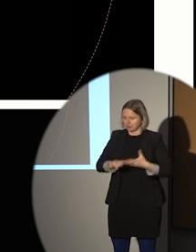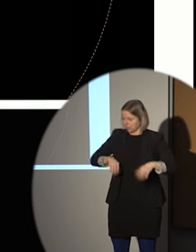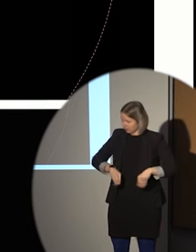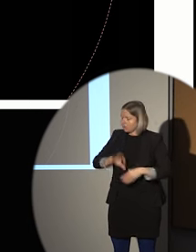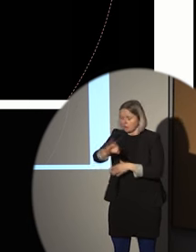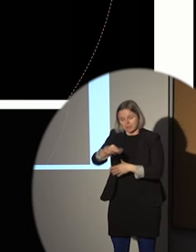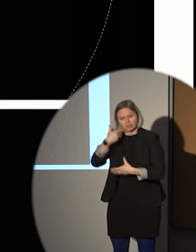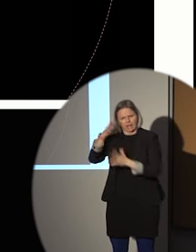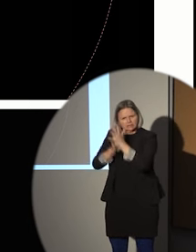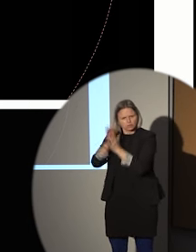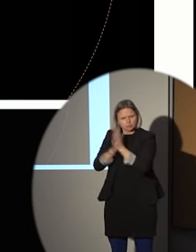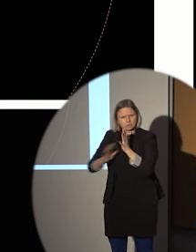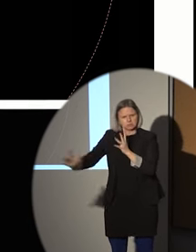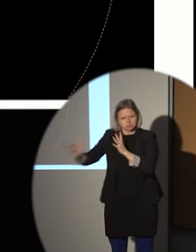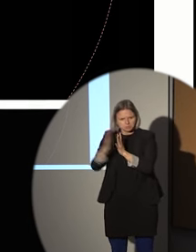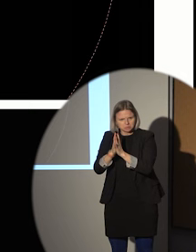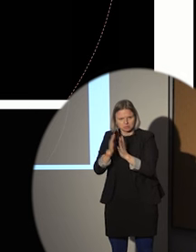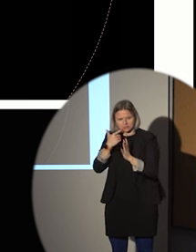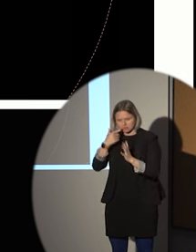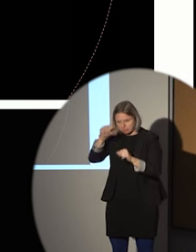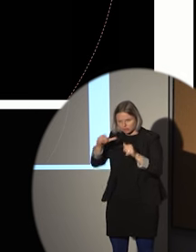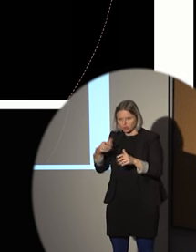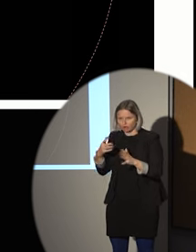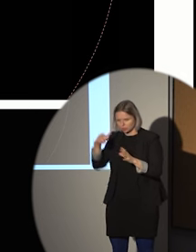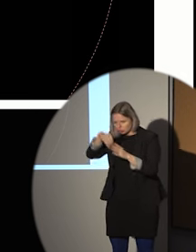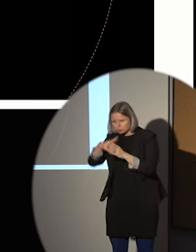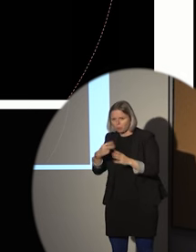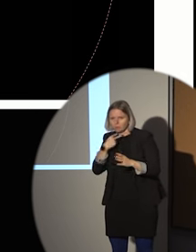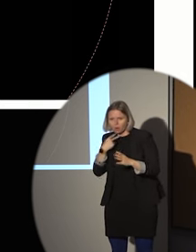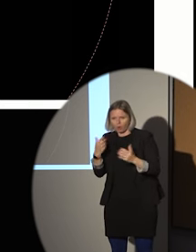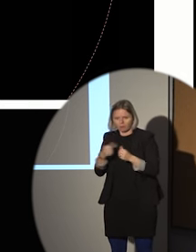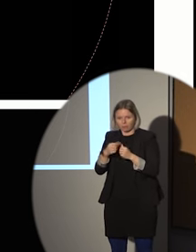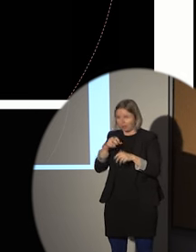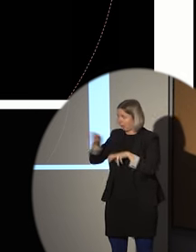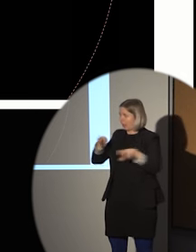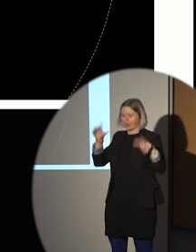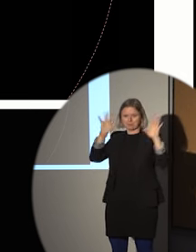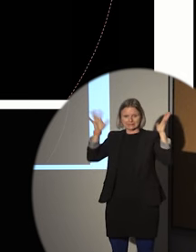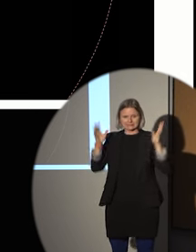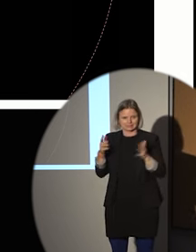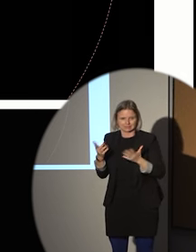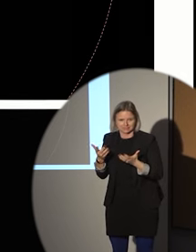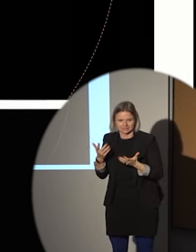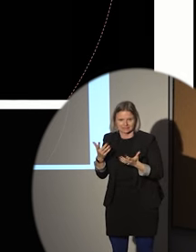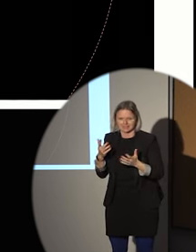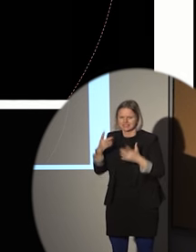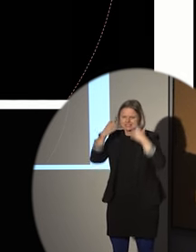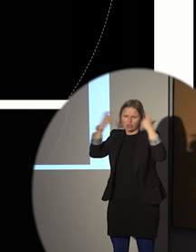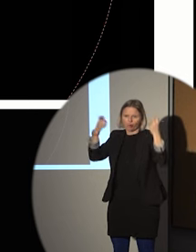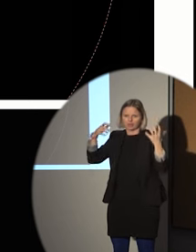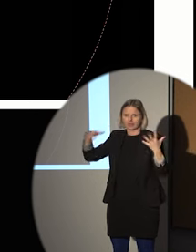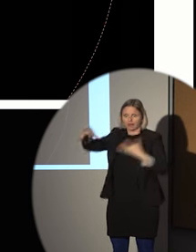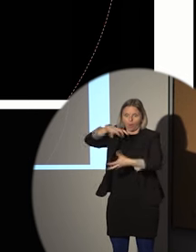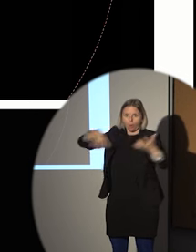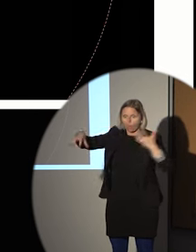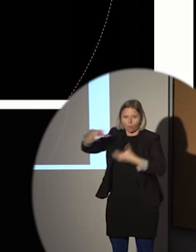ses chances de survie seraient plutôt faibles. En fait, la raison pour laquelle je vous parle de ça, ça s'appelle la théorie du chaos. C'est une théorie qui vous explique simplement